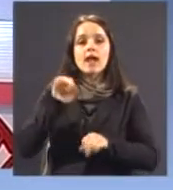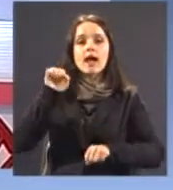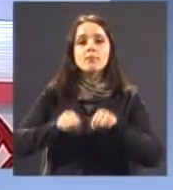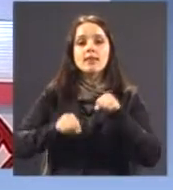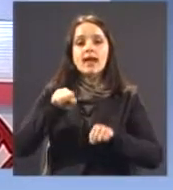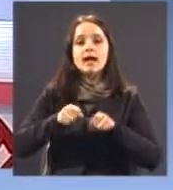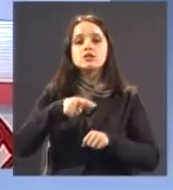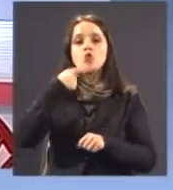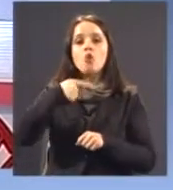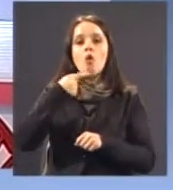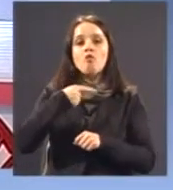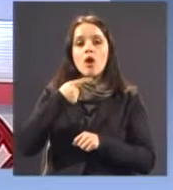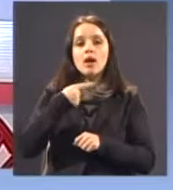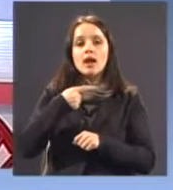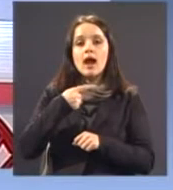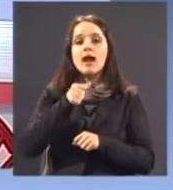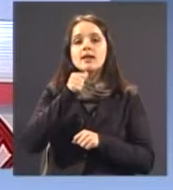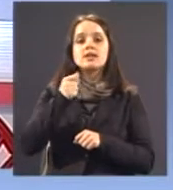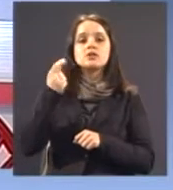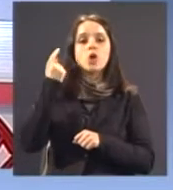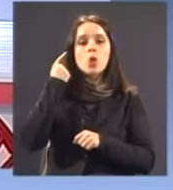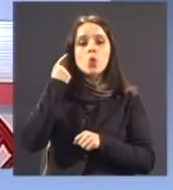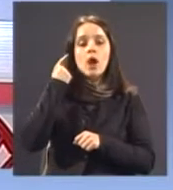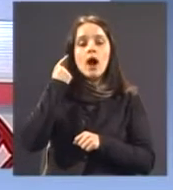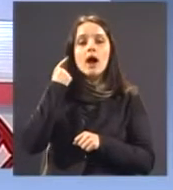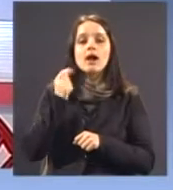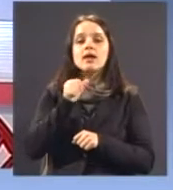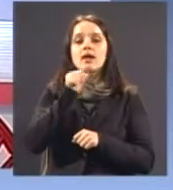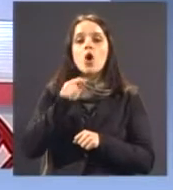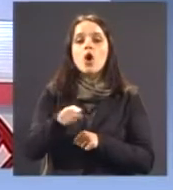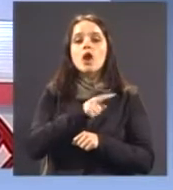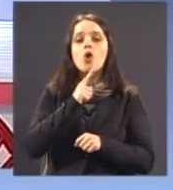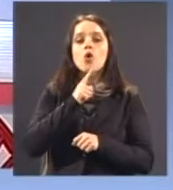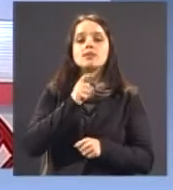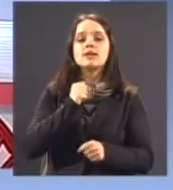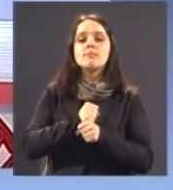rehabilitaciju govora i sluha, i one koji se bave